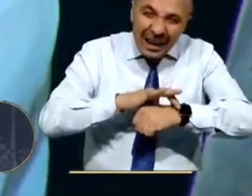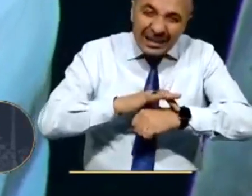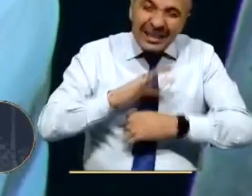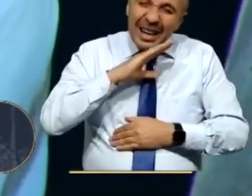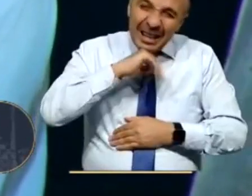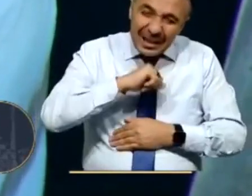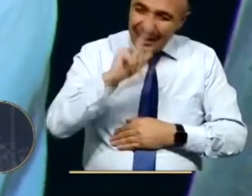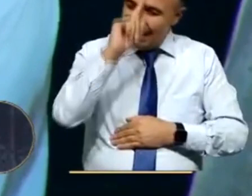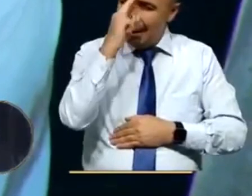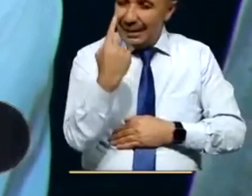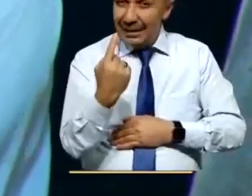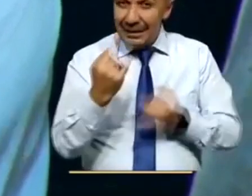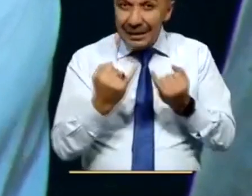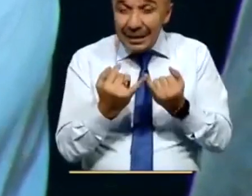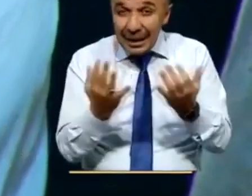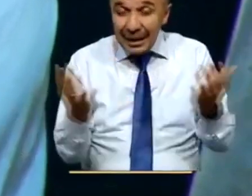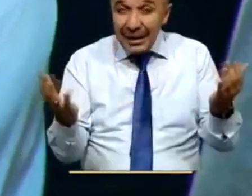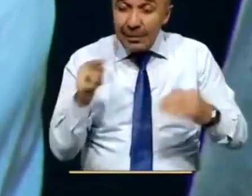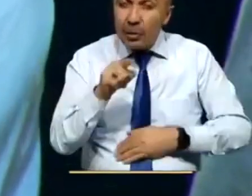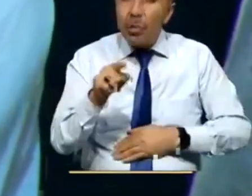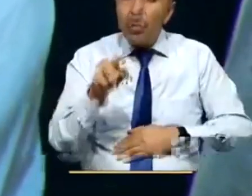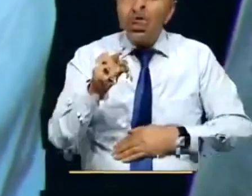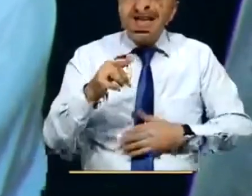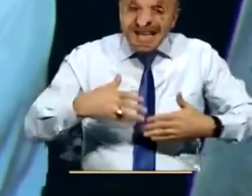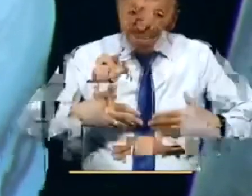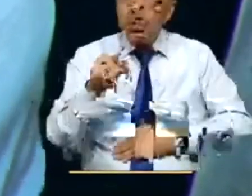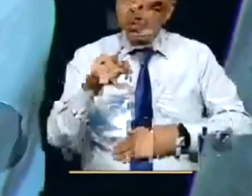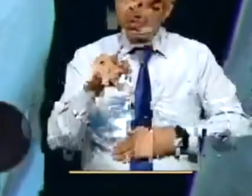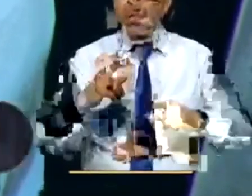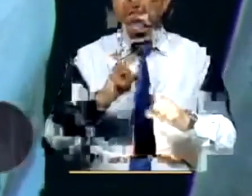yalnız kardeşlerimizi bu sevince ortak edelim.